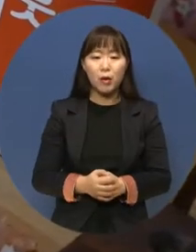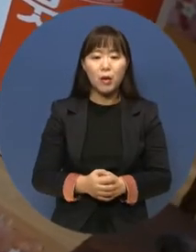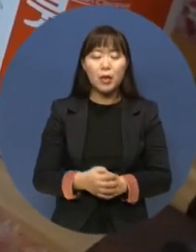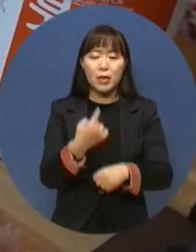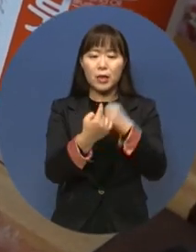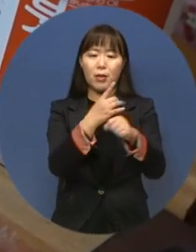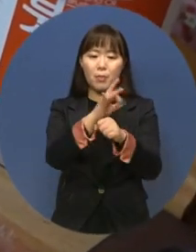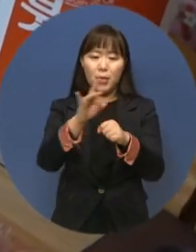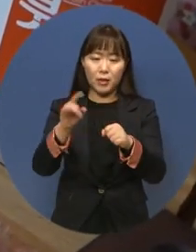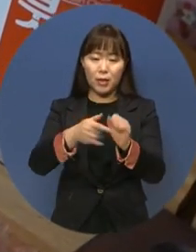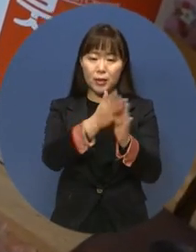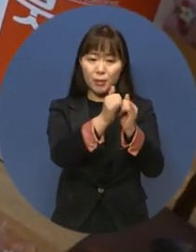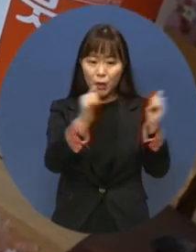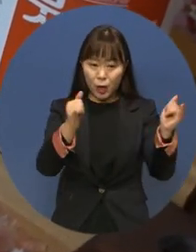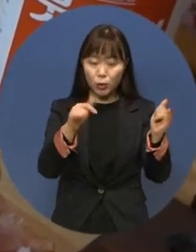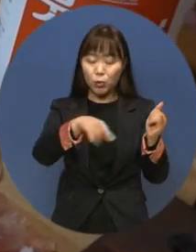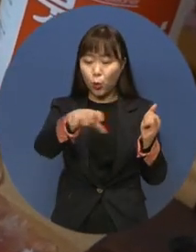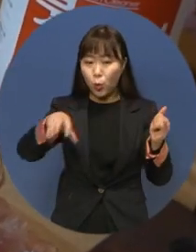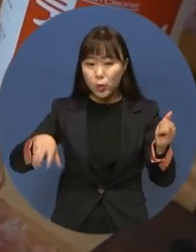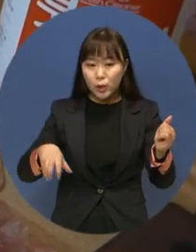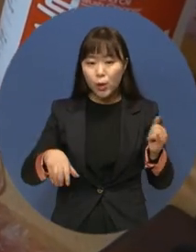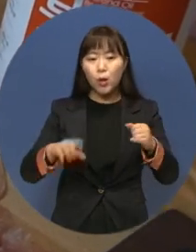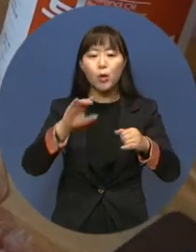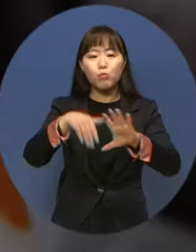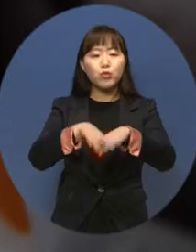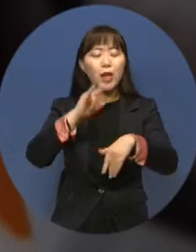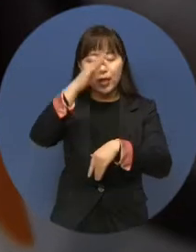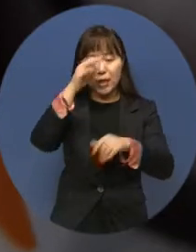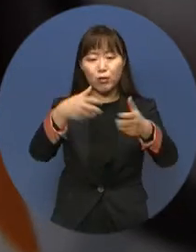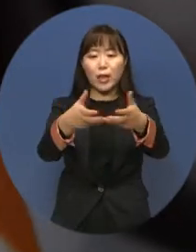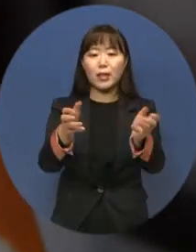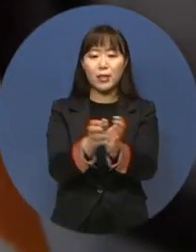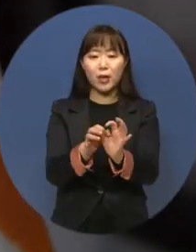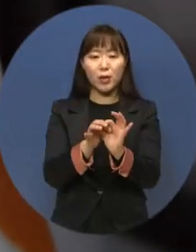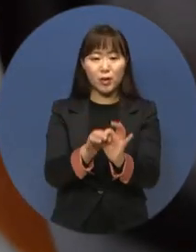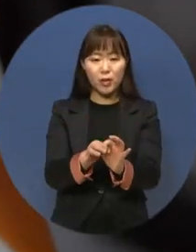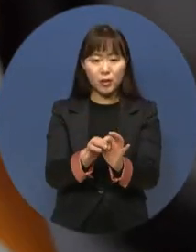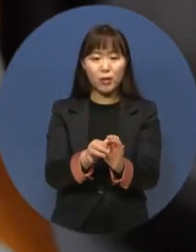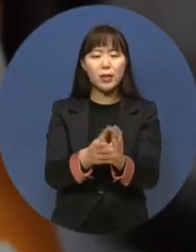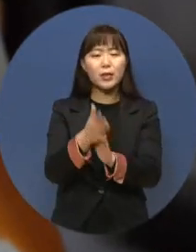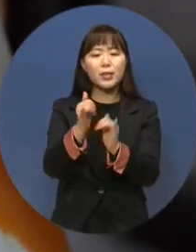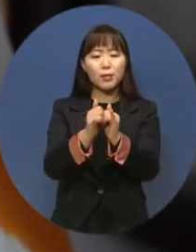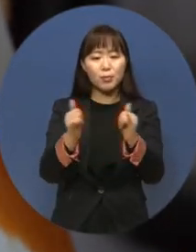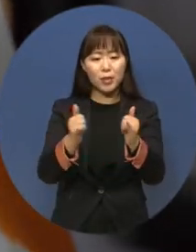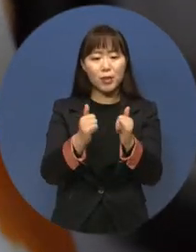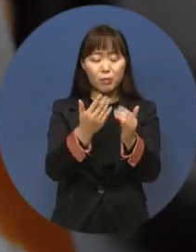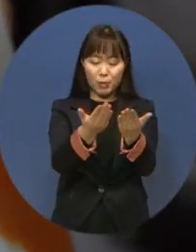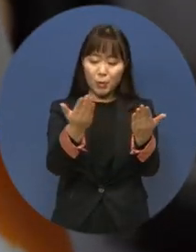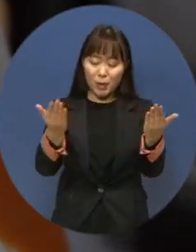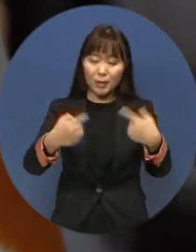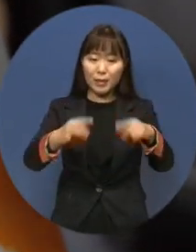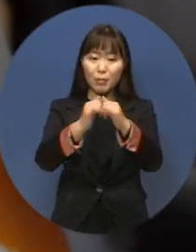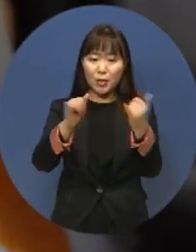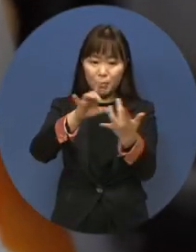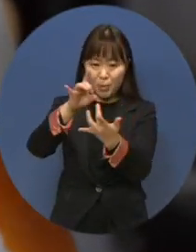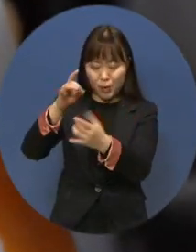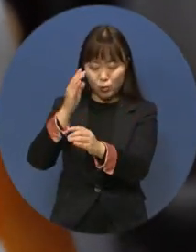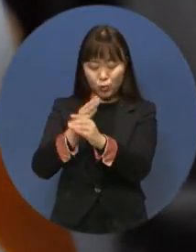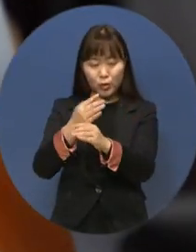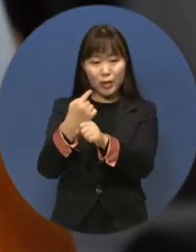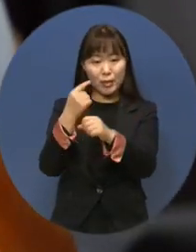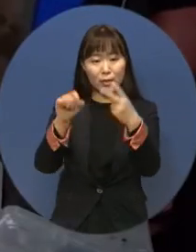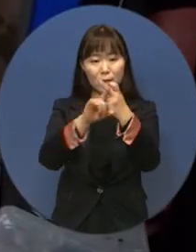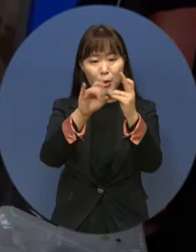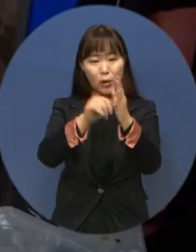매년 군산 시민과 군산시 소재 문화예술단체를 대상으로 시민 전시 참여자를 선정하고 있으며 지난해